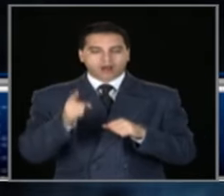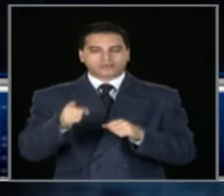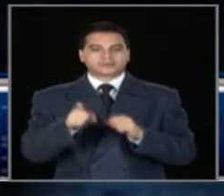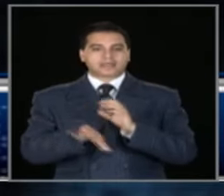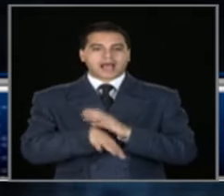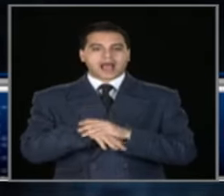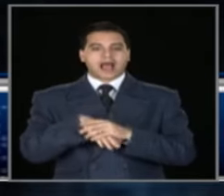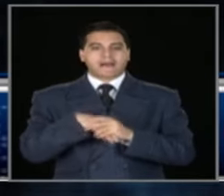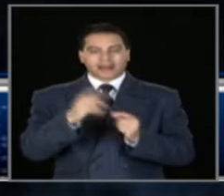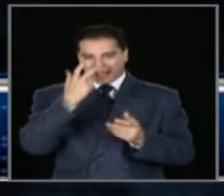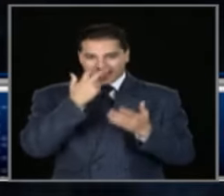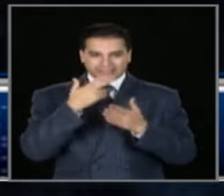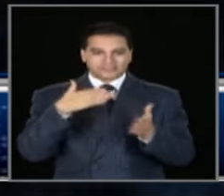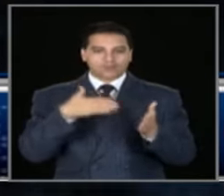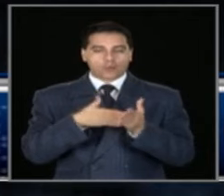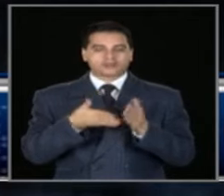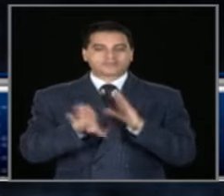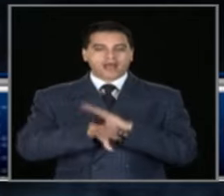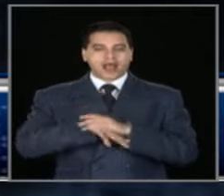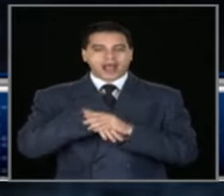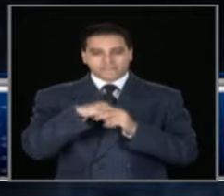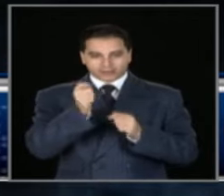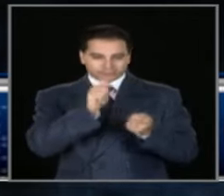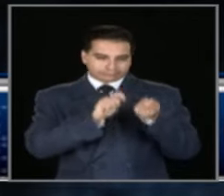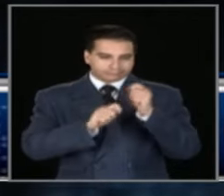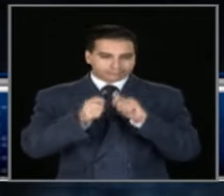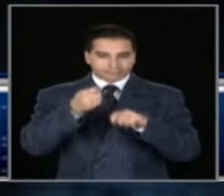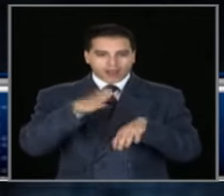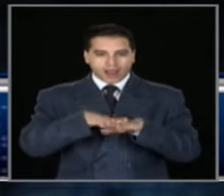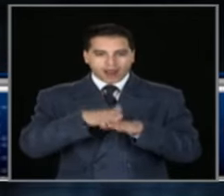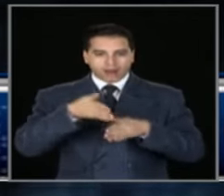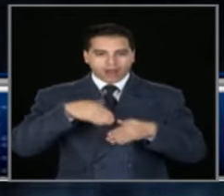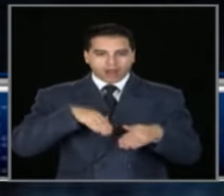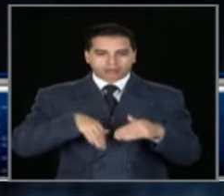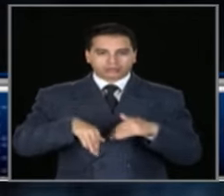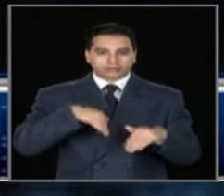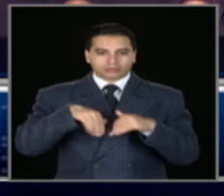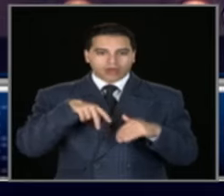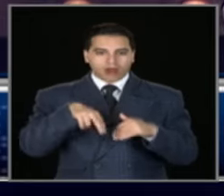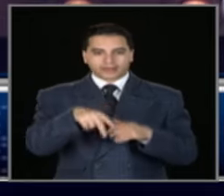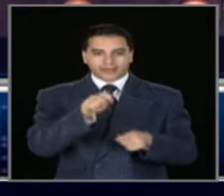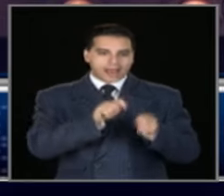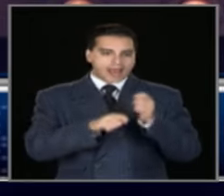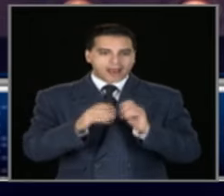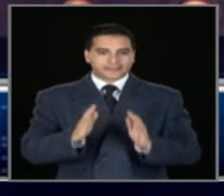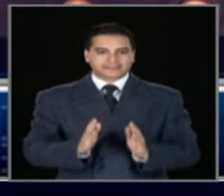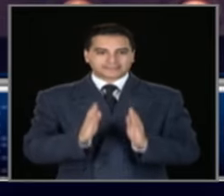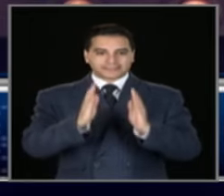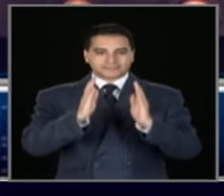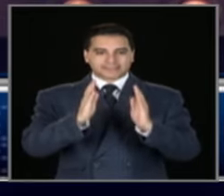1997، إضافة لمسة جمالية على شكل الطريق. شيك. التمثال